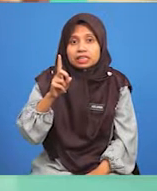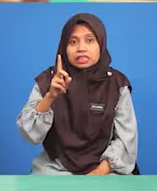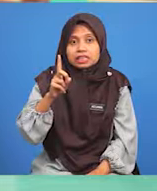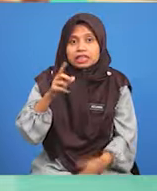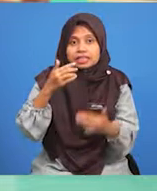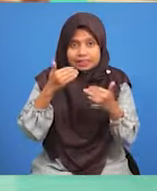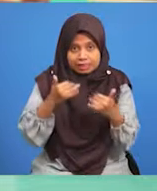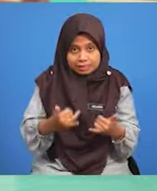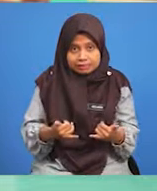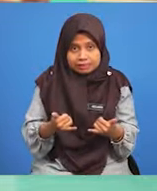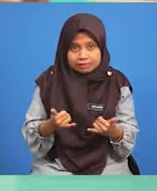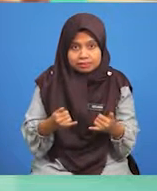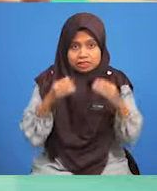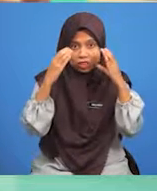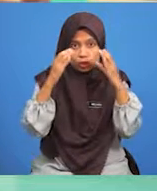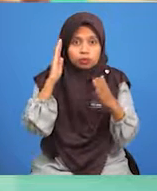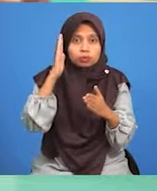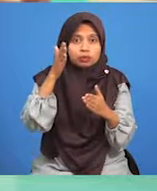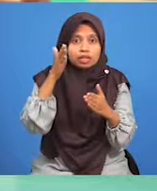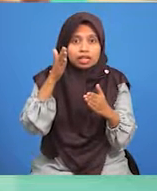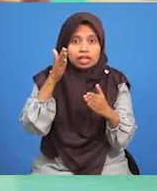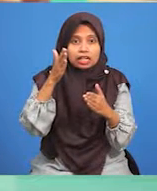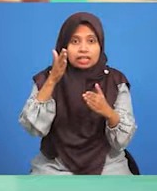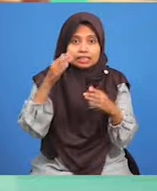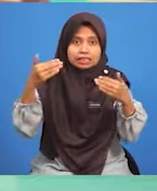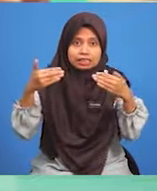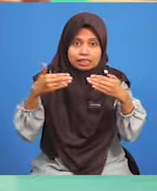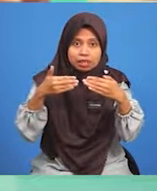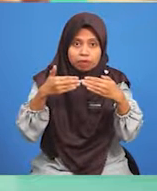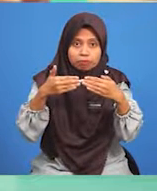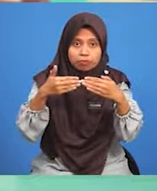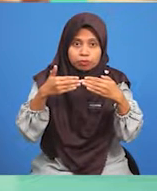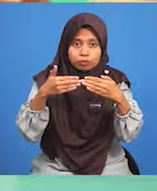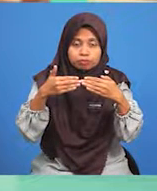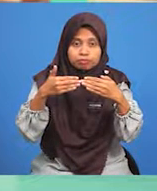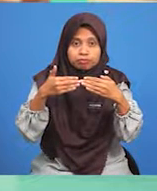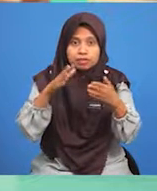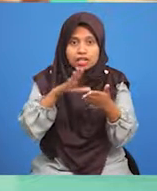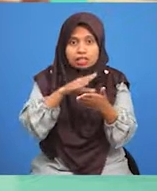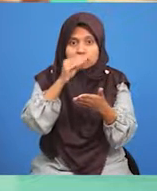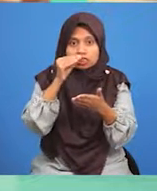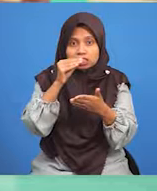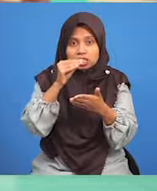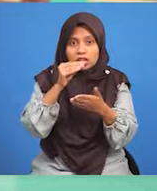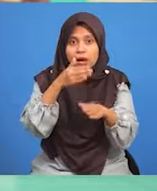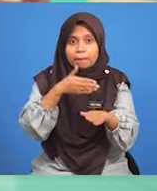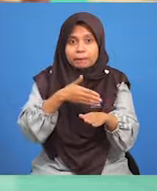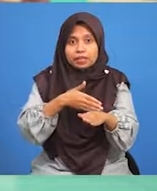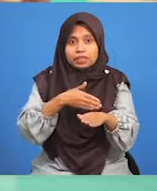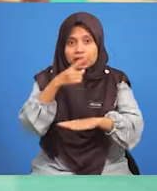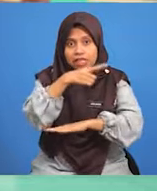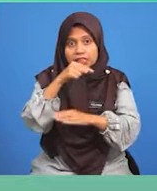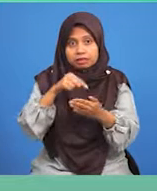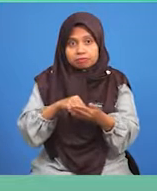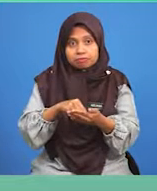Hai sekarang Cikgu akan melanjutkan sesi pembelajaran kita pada hari